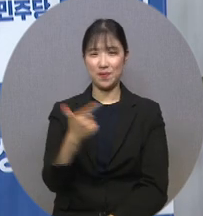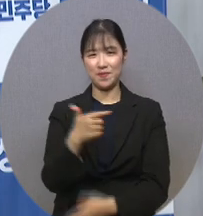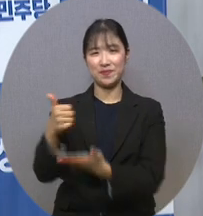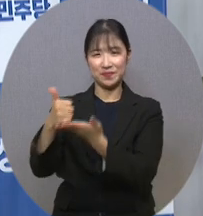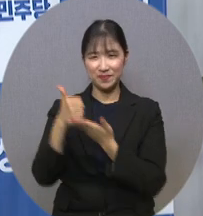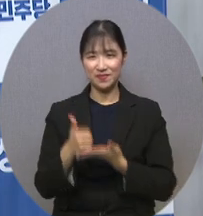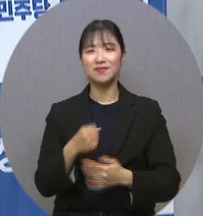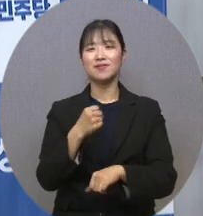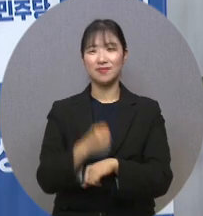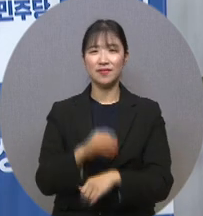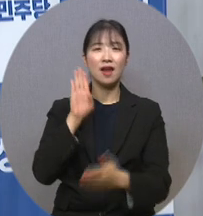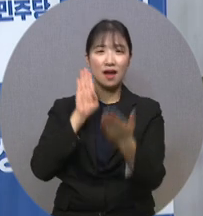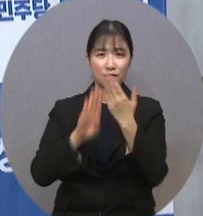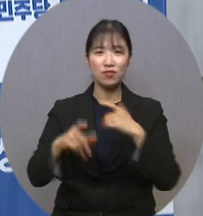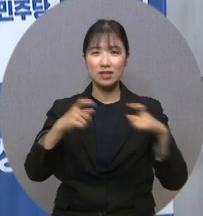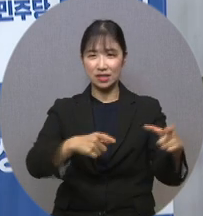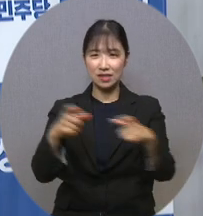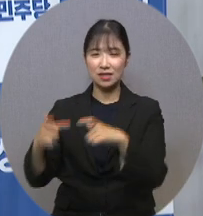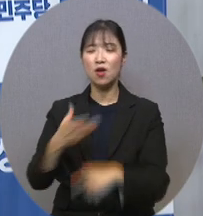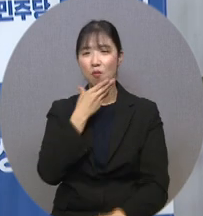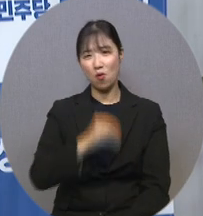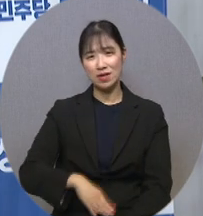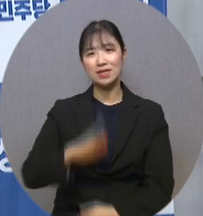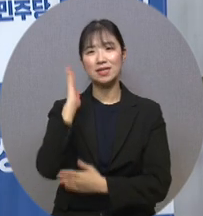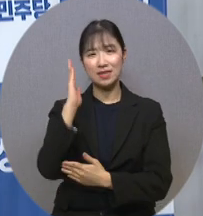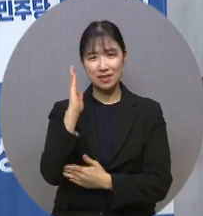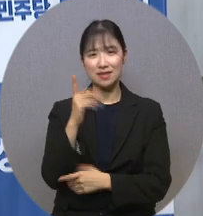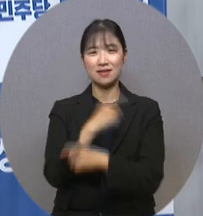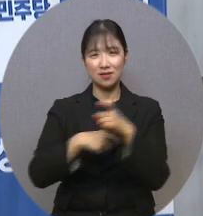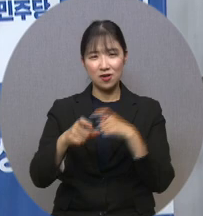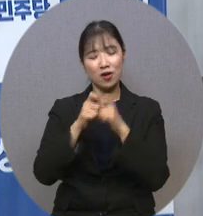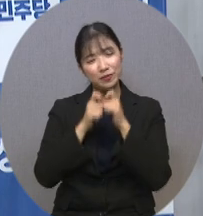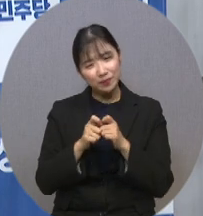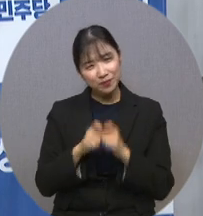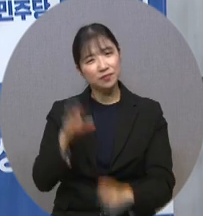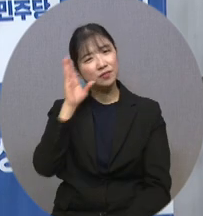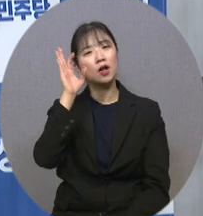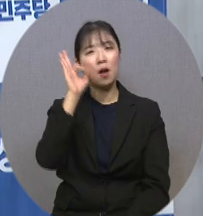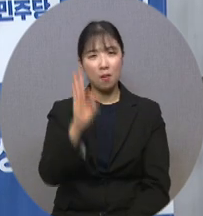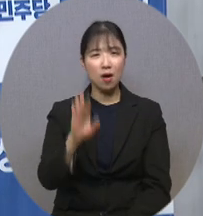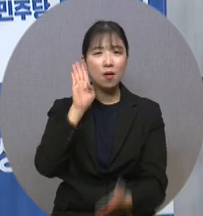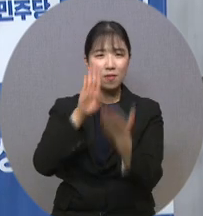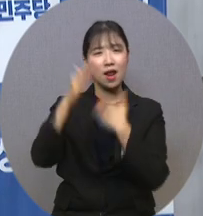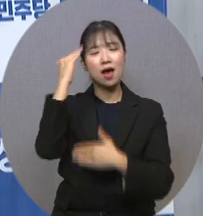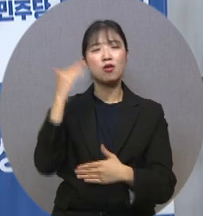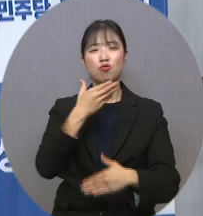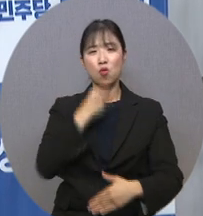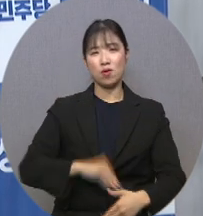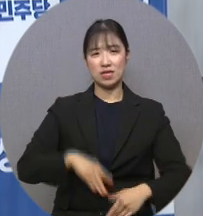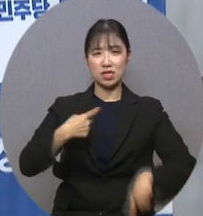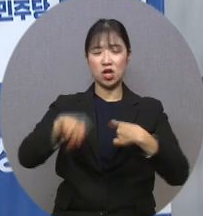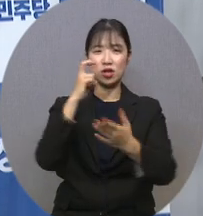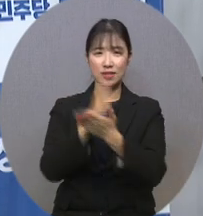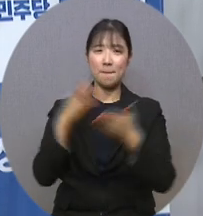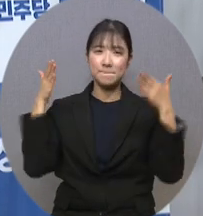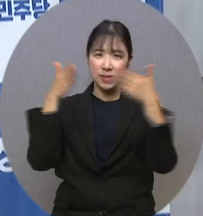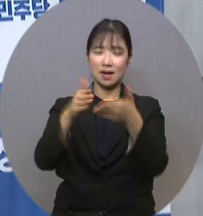함께했습니다. 앞으로도 지역복지 이야기를 심도 있게 들어보고 미래 한국의 복지정책의 방향성을